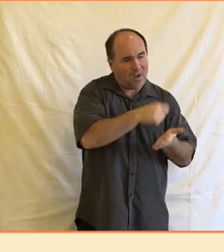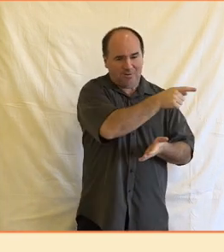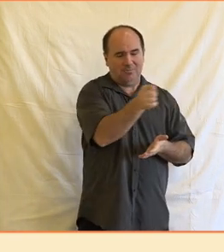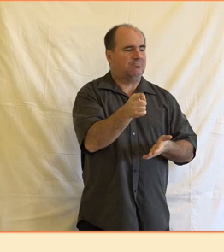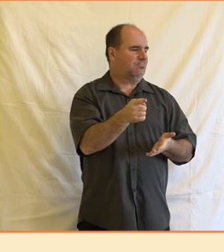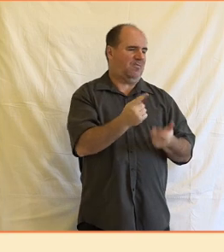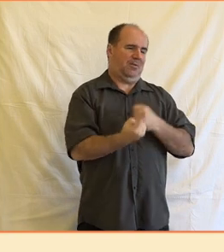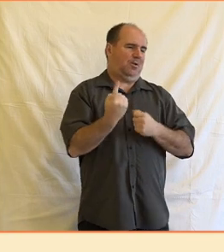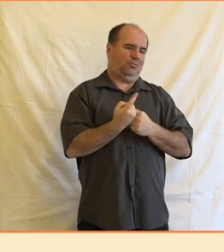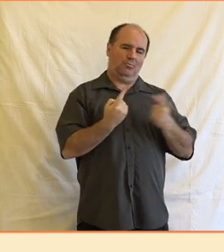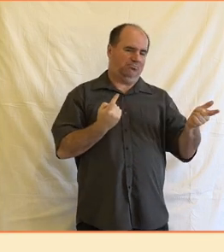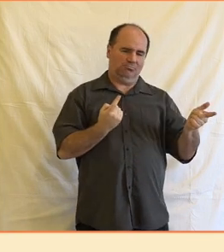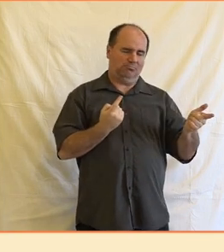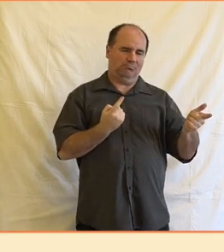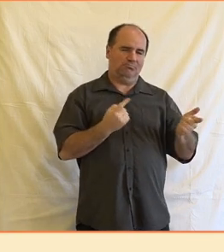poškozovalo.